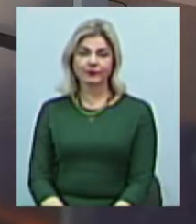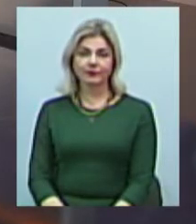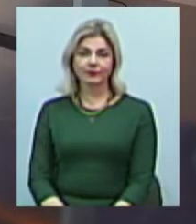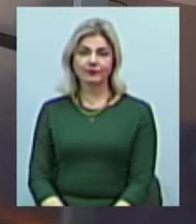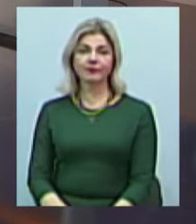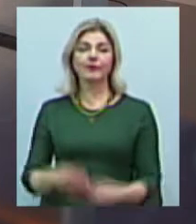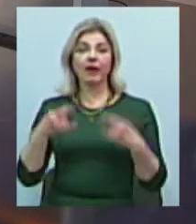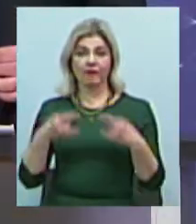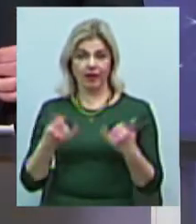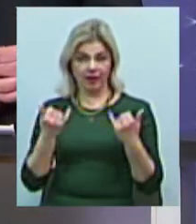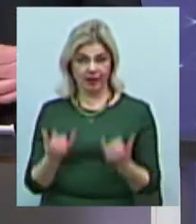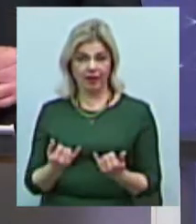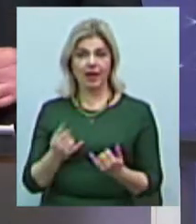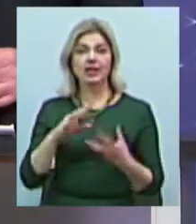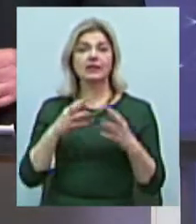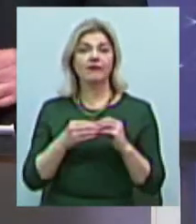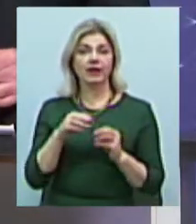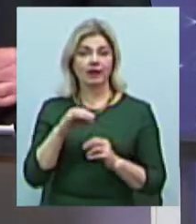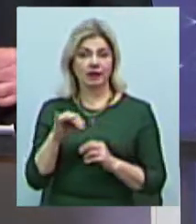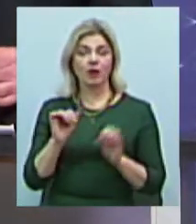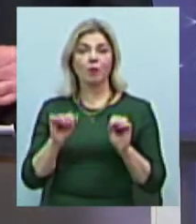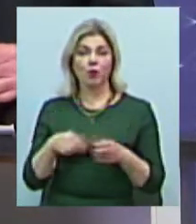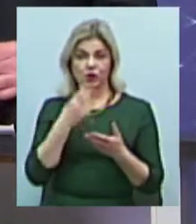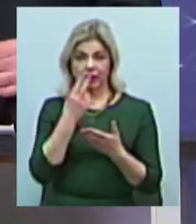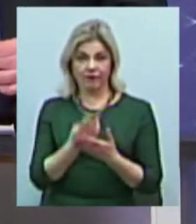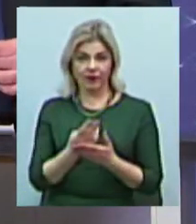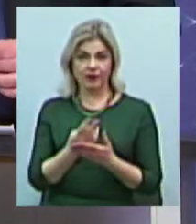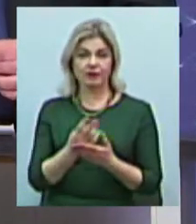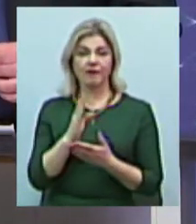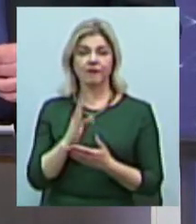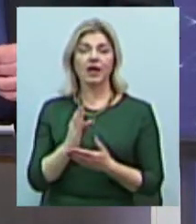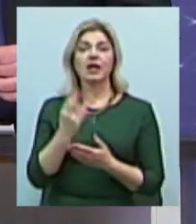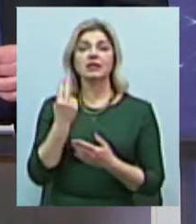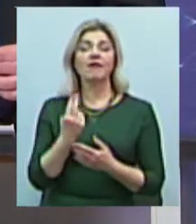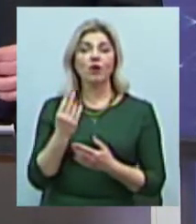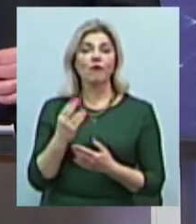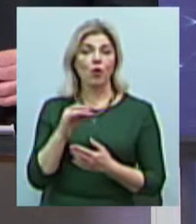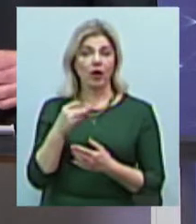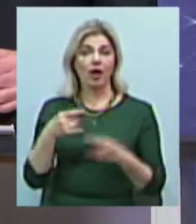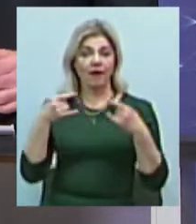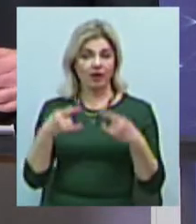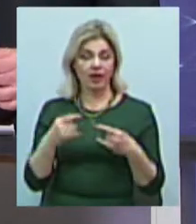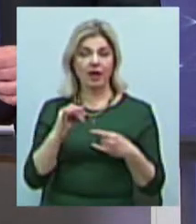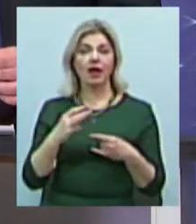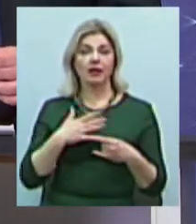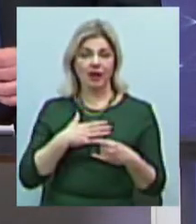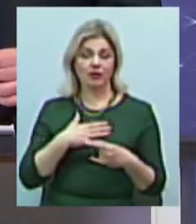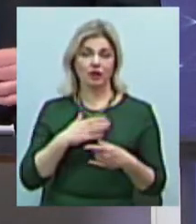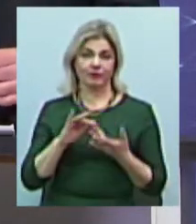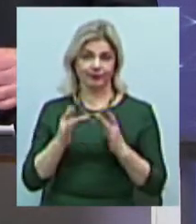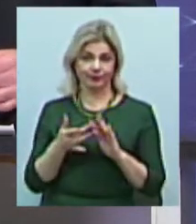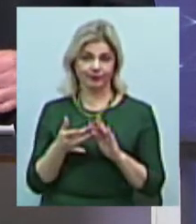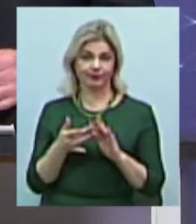В прямому ефірі «Звіти наживо» нас можна дивитися в цифровому ефірі телебачення, а також на наших сторінках